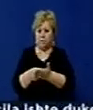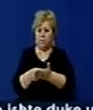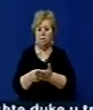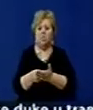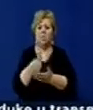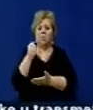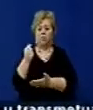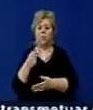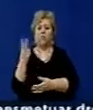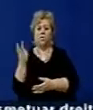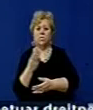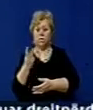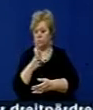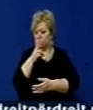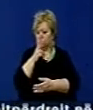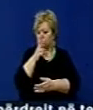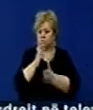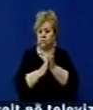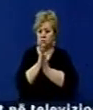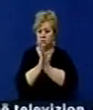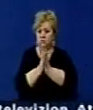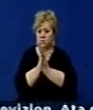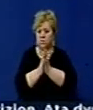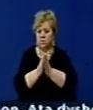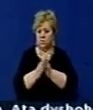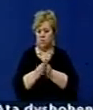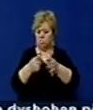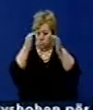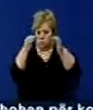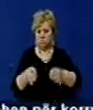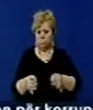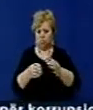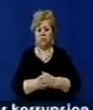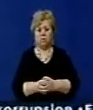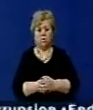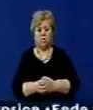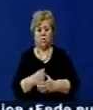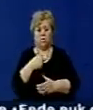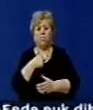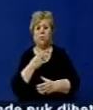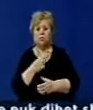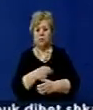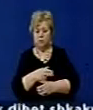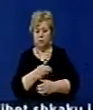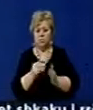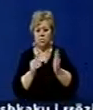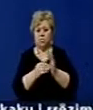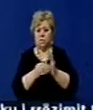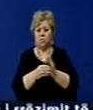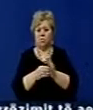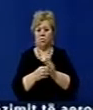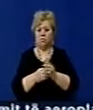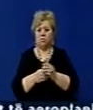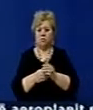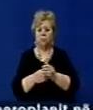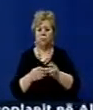rezervë dhe një kërkesë e tillë është bërë edhe zyrtarisht. Unë nuk dua të shtyhem me asken se kush më bën më